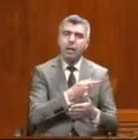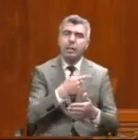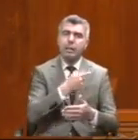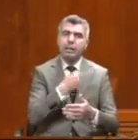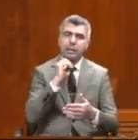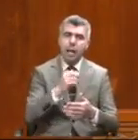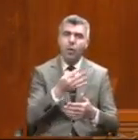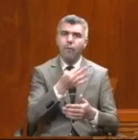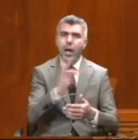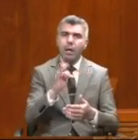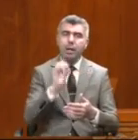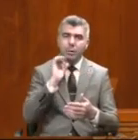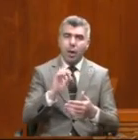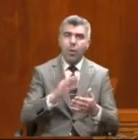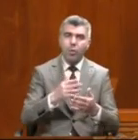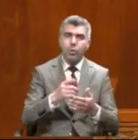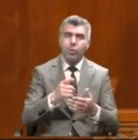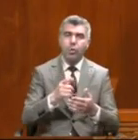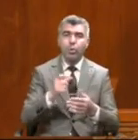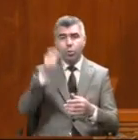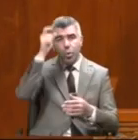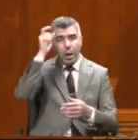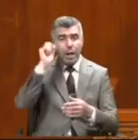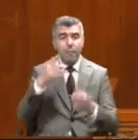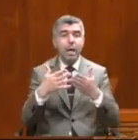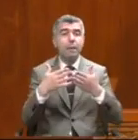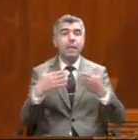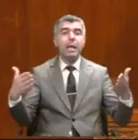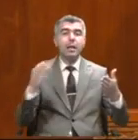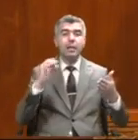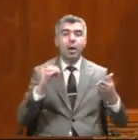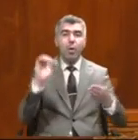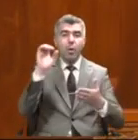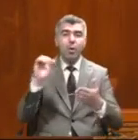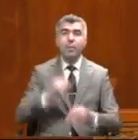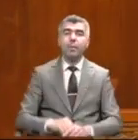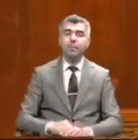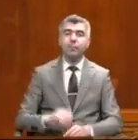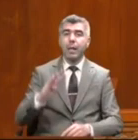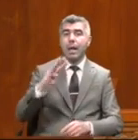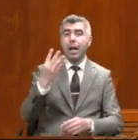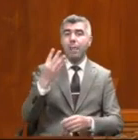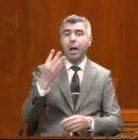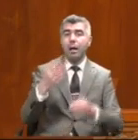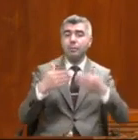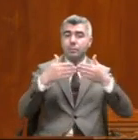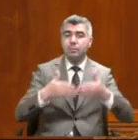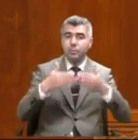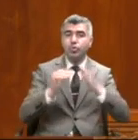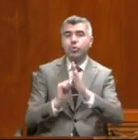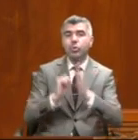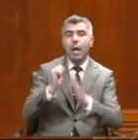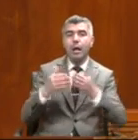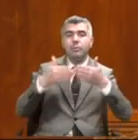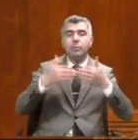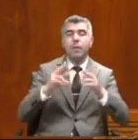وتركيا الى اخره اكبر ميناء في البحر الابيض المتوسط ورابع انجع ميناء في العالم